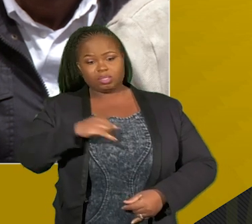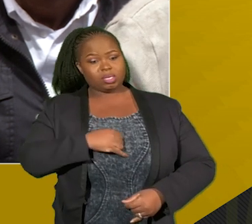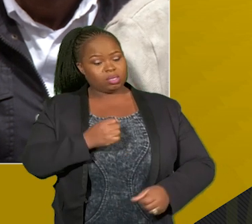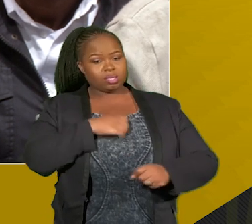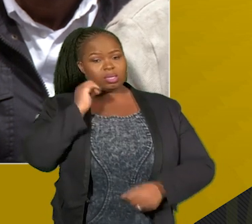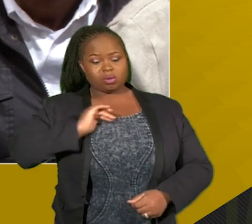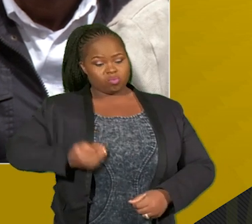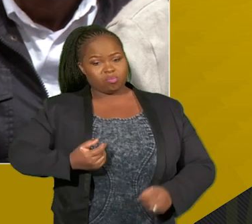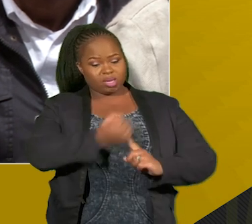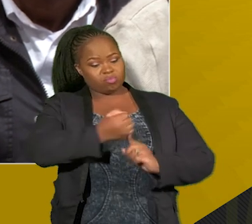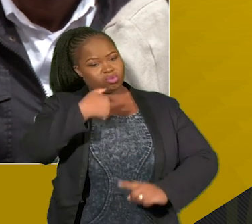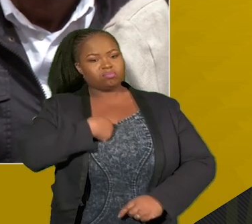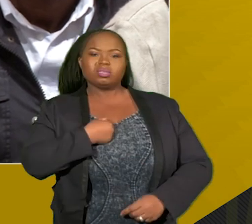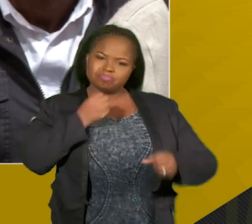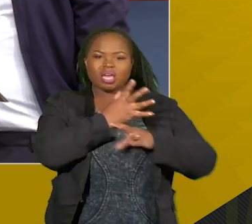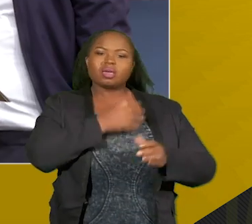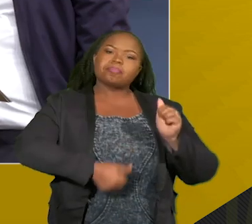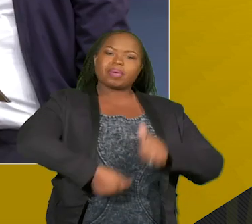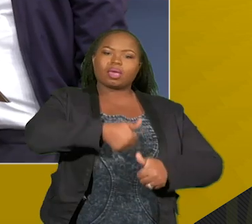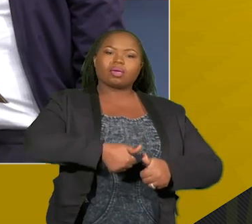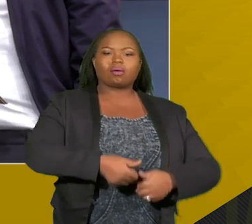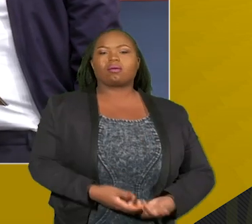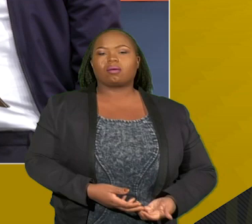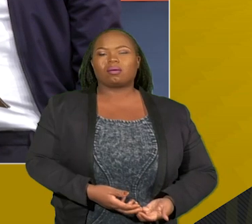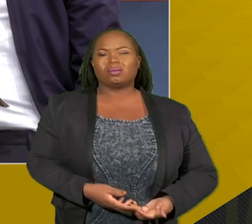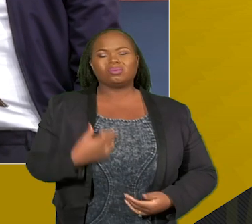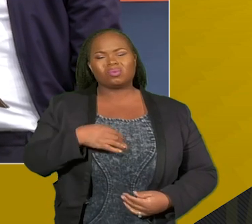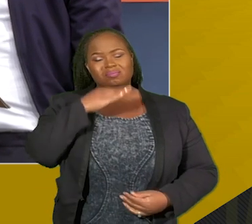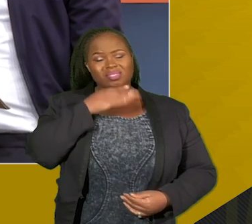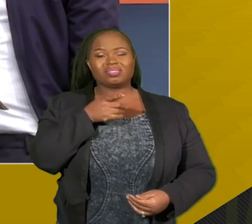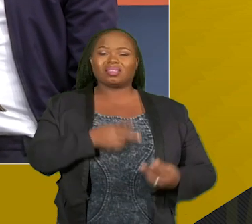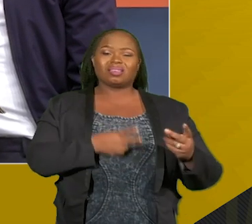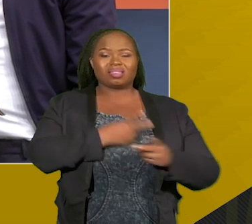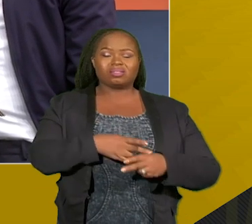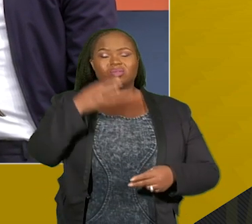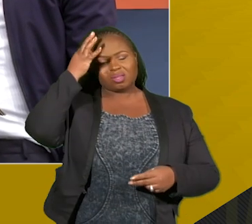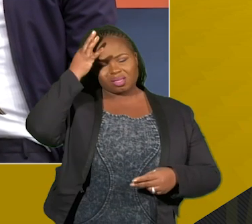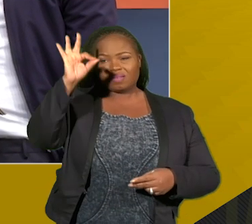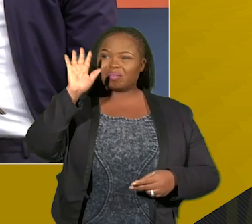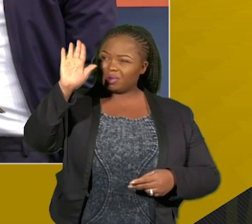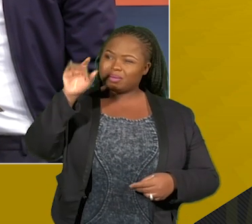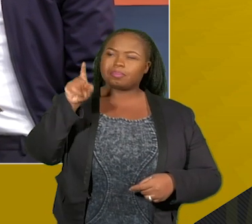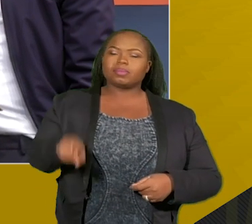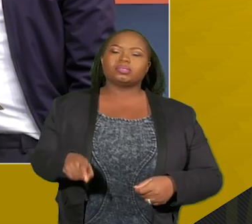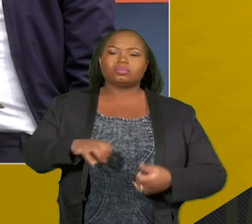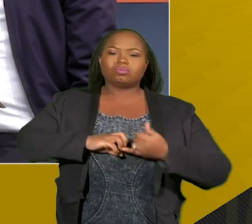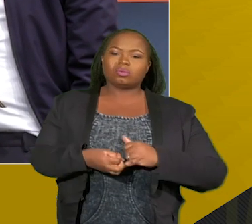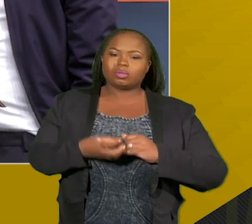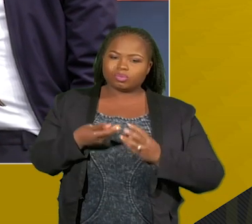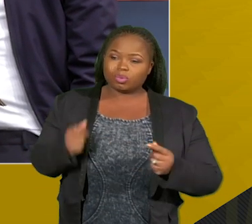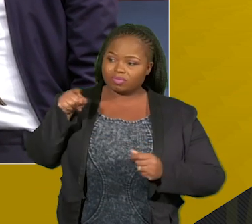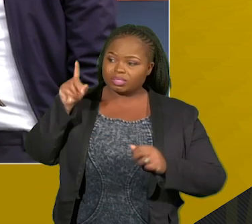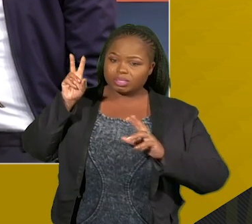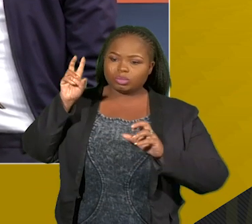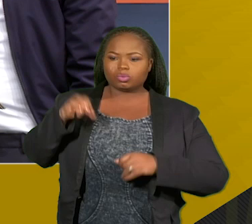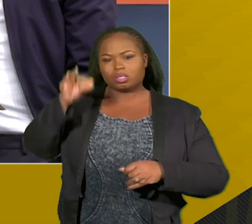ngishaya umfazi, so sebeza yenza lokho. So lokho kusitsho ukuthi khona ngalo uhulumende akazama ukuthi elungise ama-police station ukuthi umfazi ma